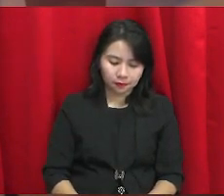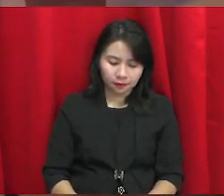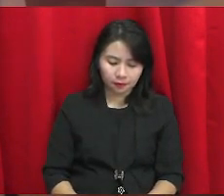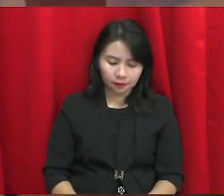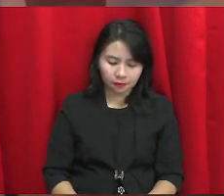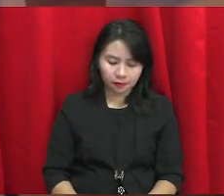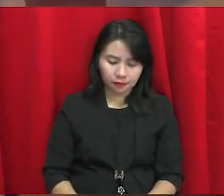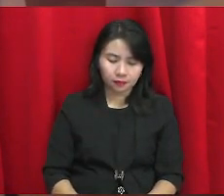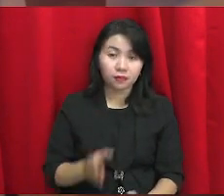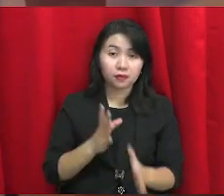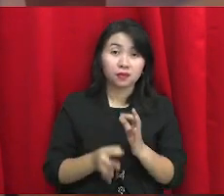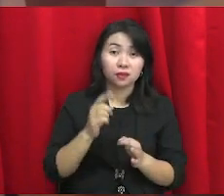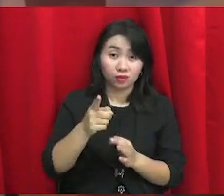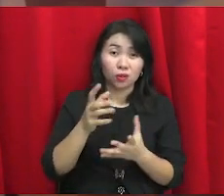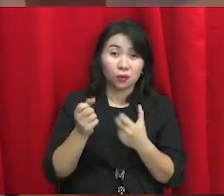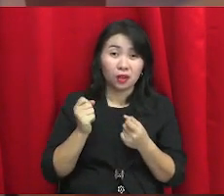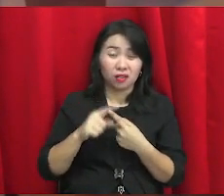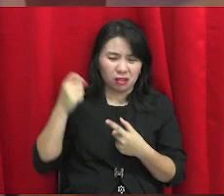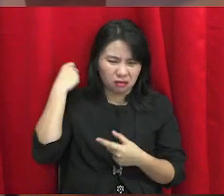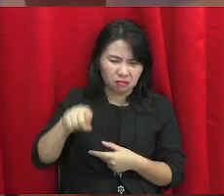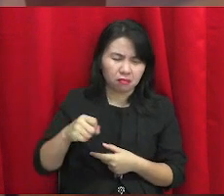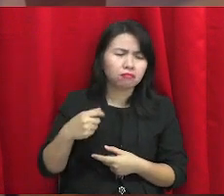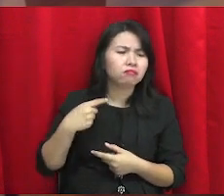lang. That's right.